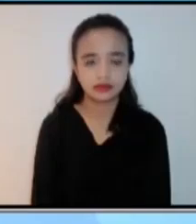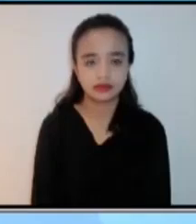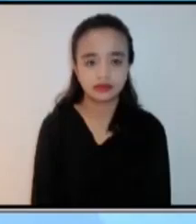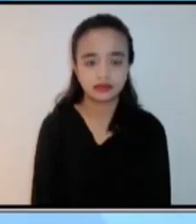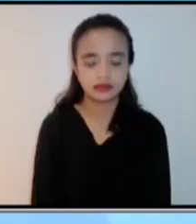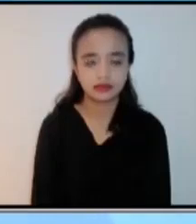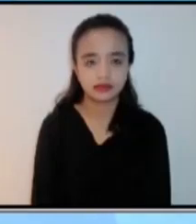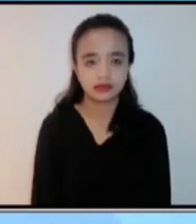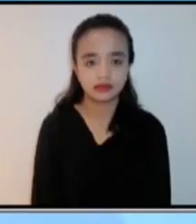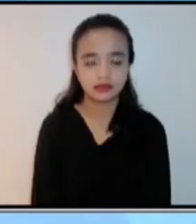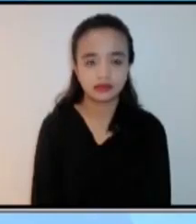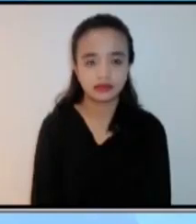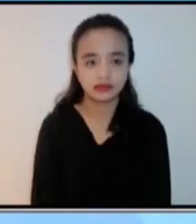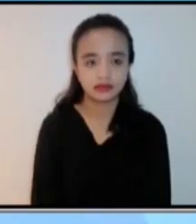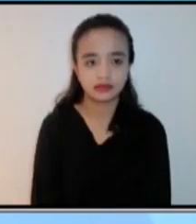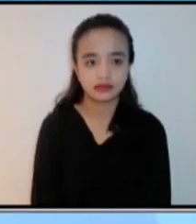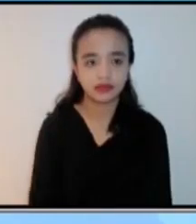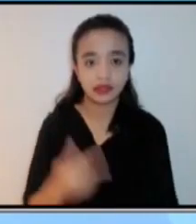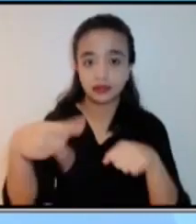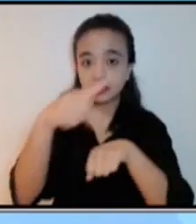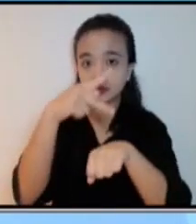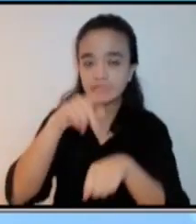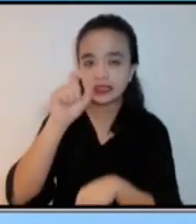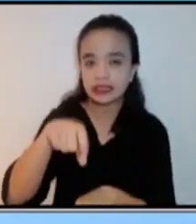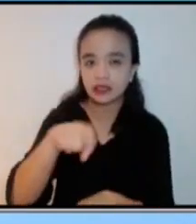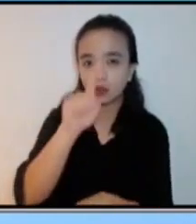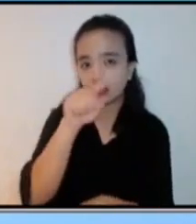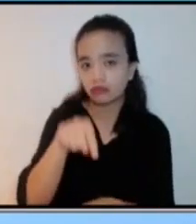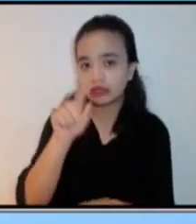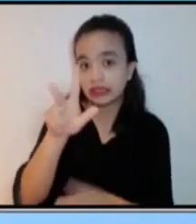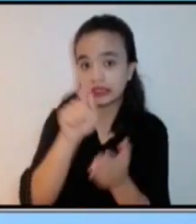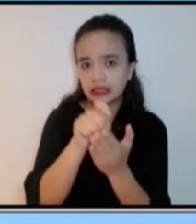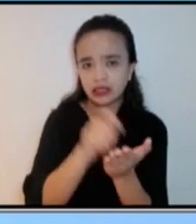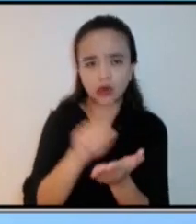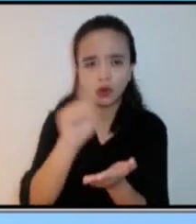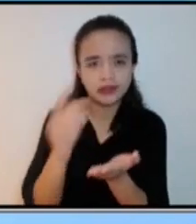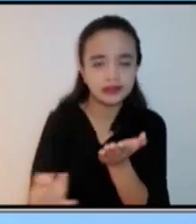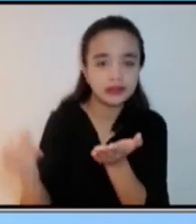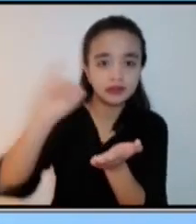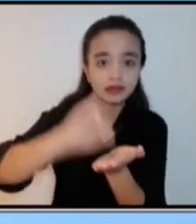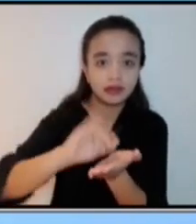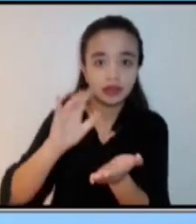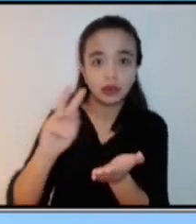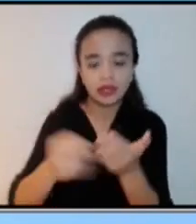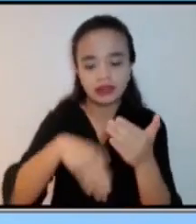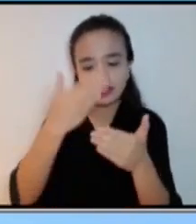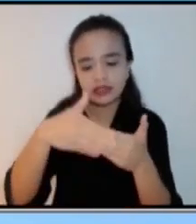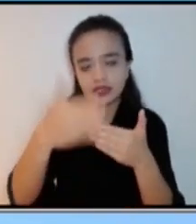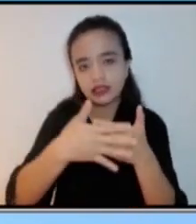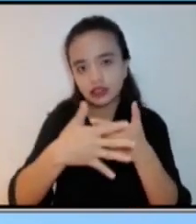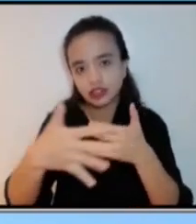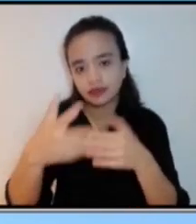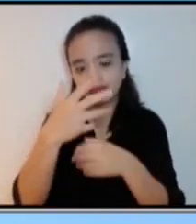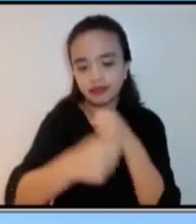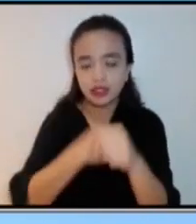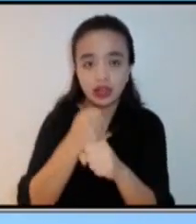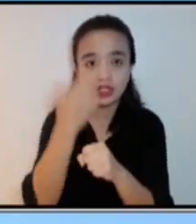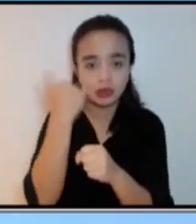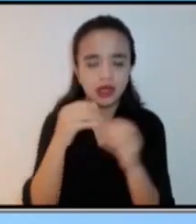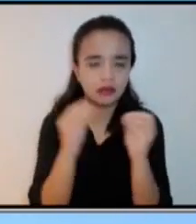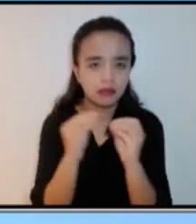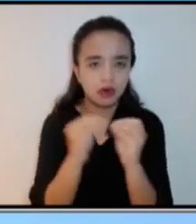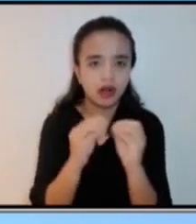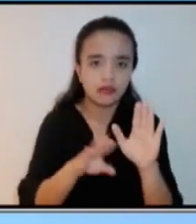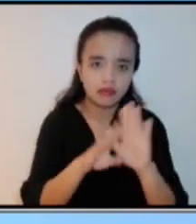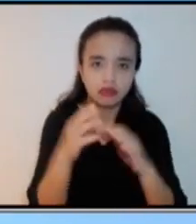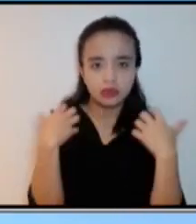Nangangailangan ng bansa ng 1.3 trilyon pesos na halaga ng investment sa susunod na mga taon para palakasin ang rice production, bawasan ang wastage